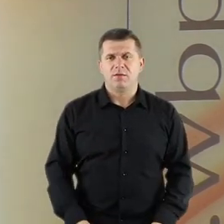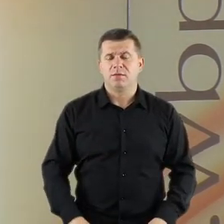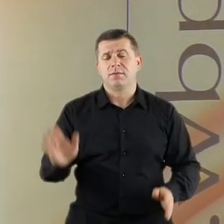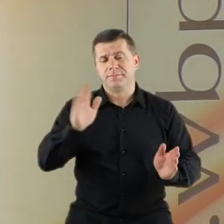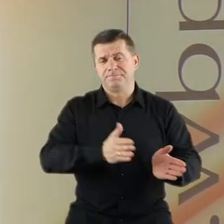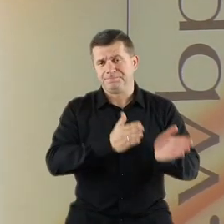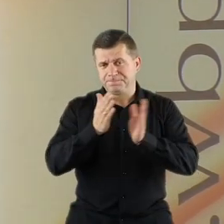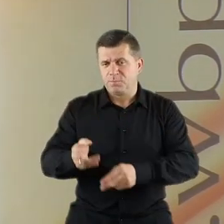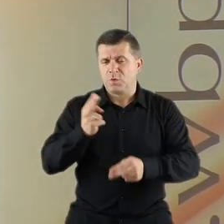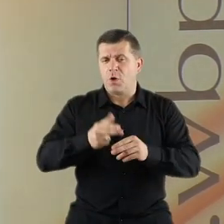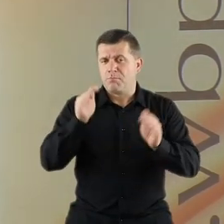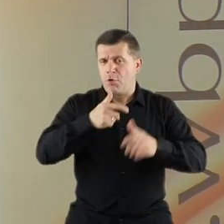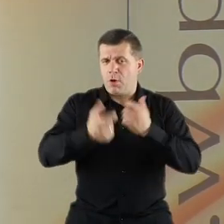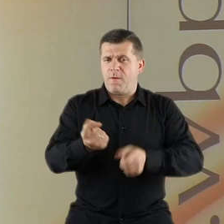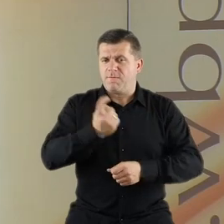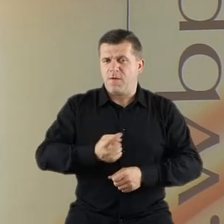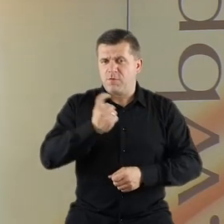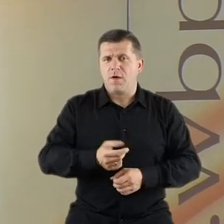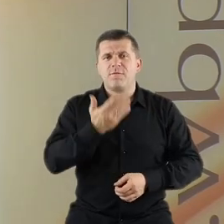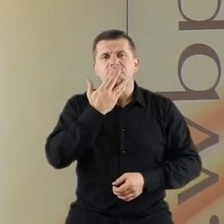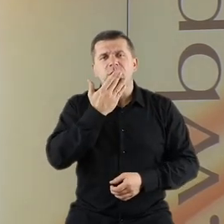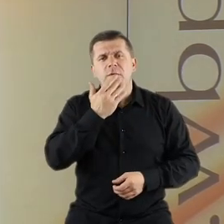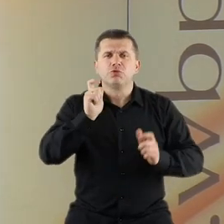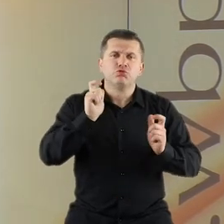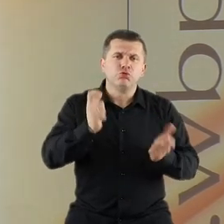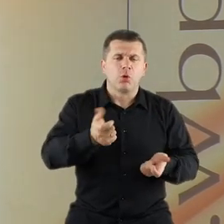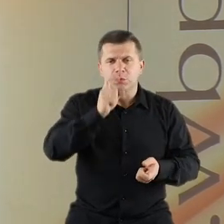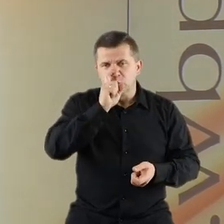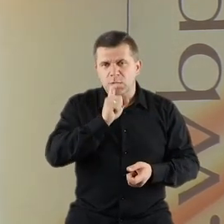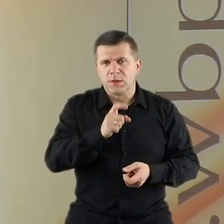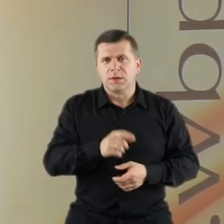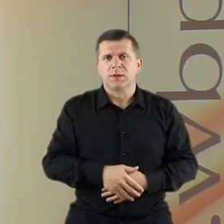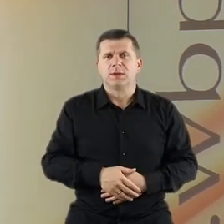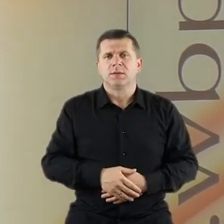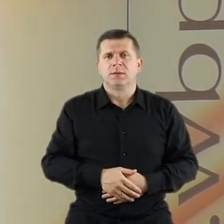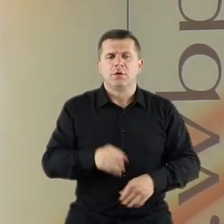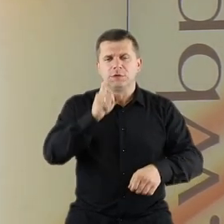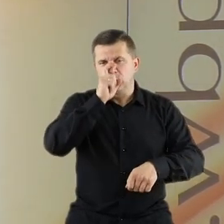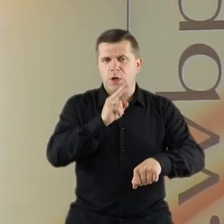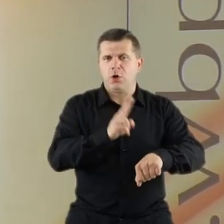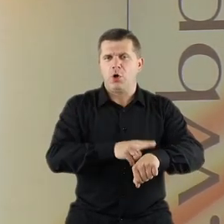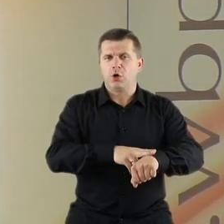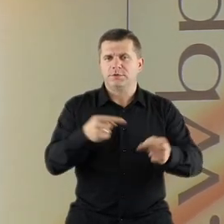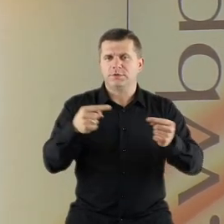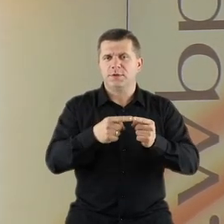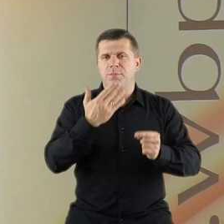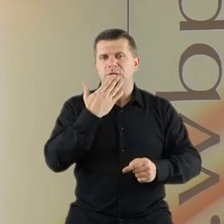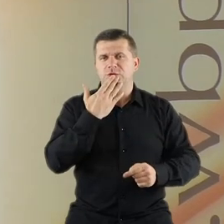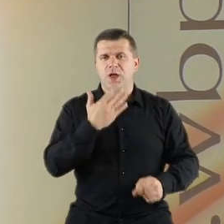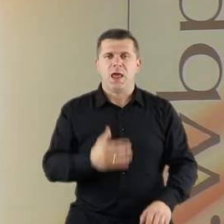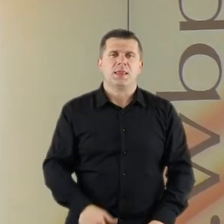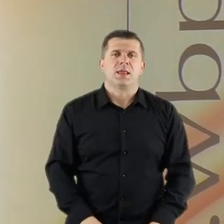poza tym chorobę można wywołać by powiedziawszy coś w taką inną godzinę czyli w złą